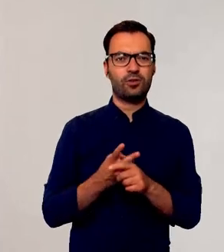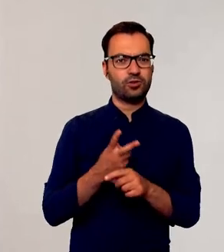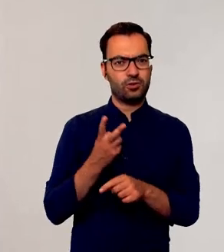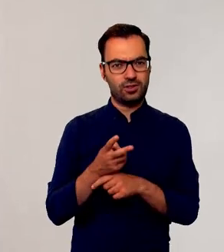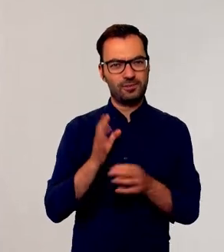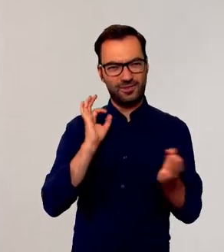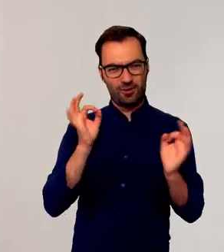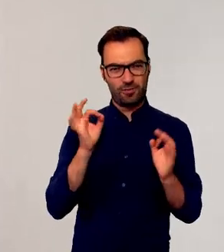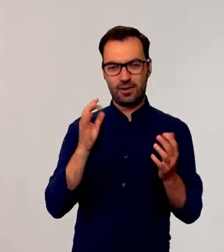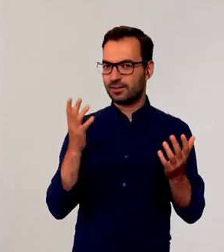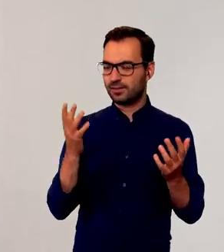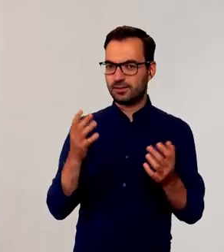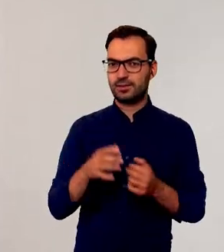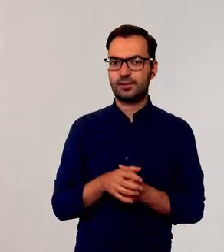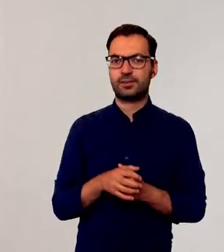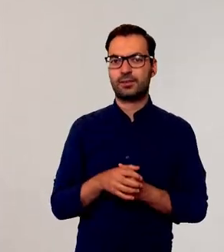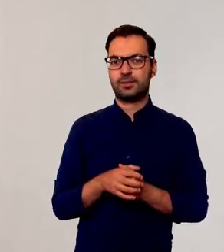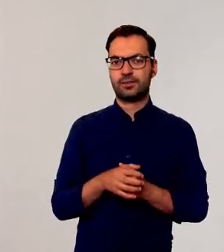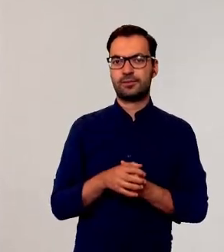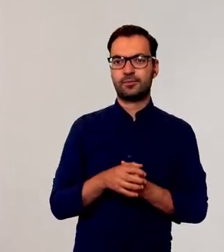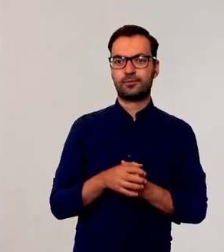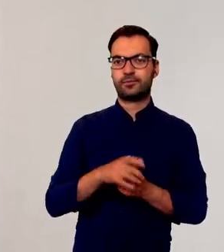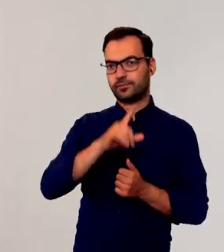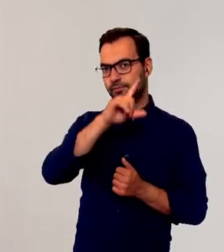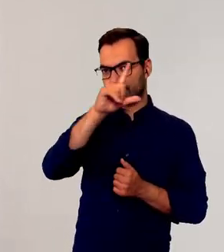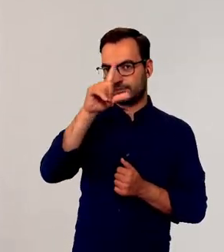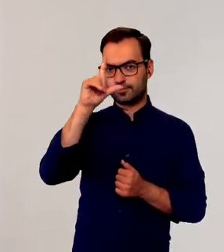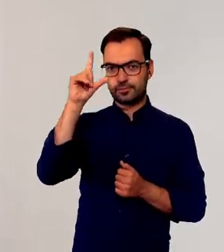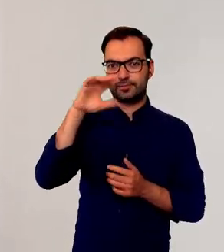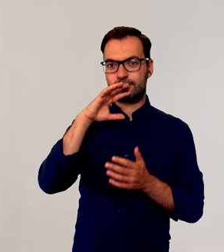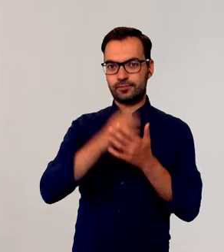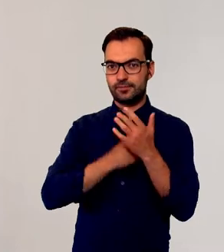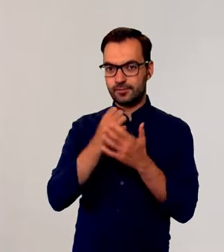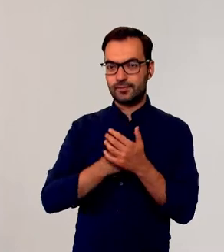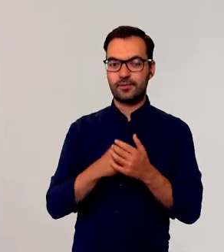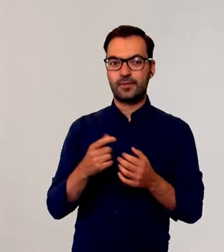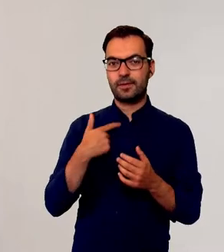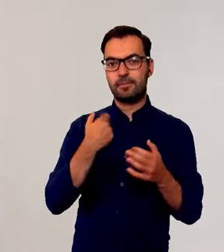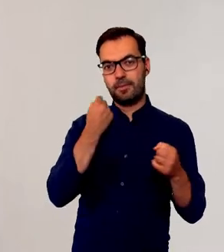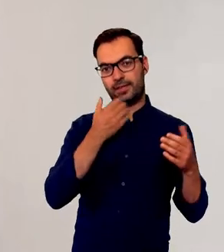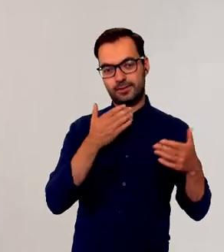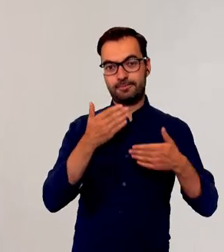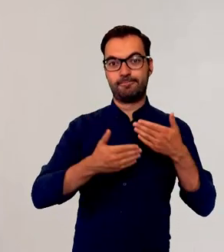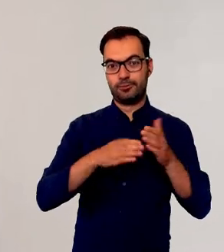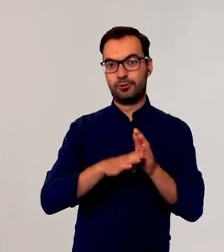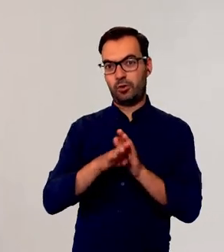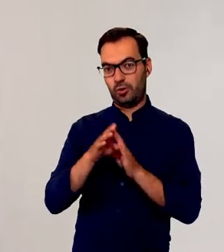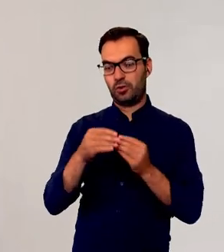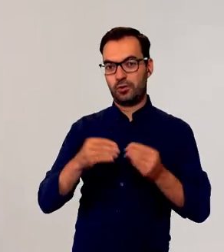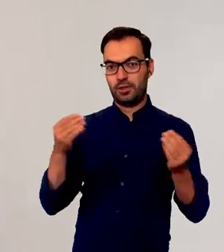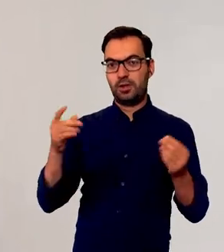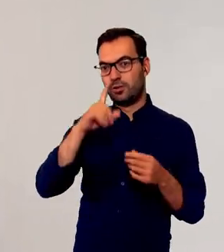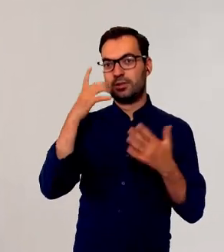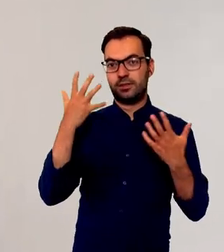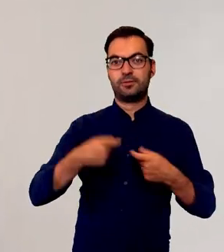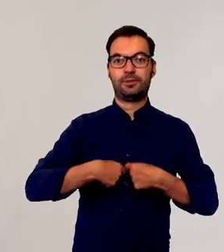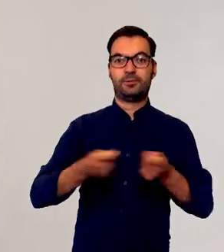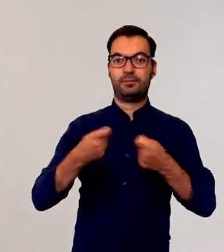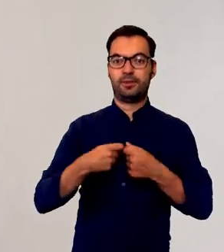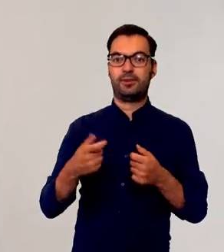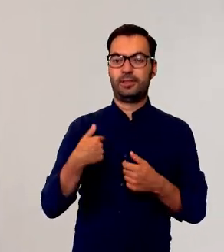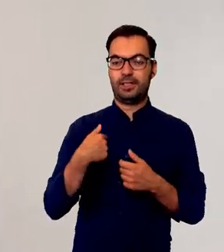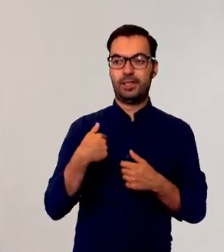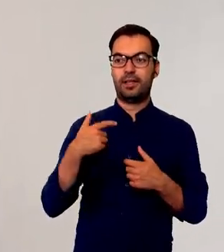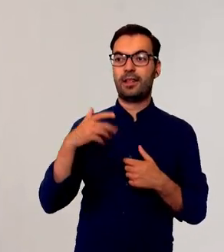dostępny, że ludzie to wykorzystują, że idziemy tak bardzo do przodu, że ludzie chcą to sprzedać. Ja się